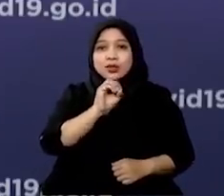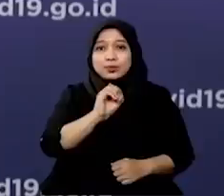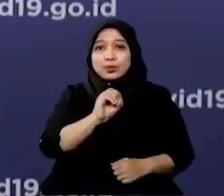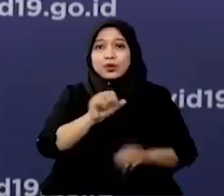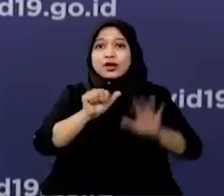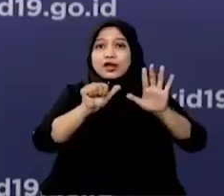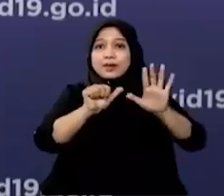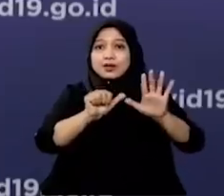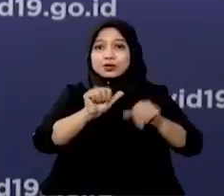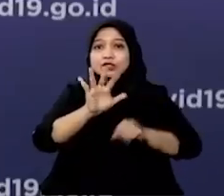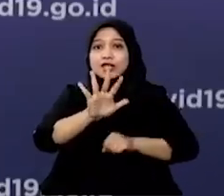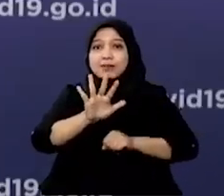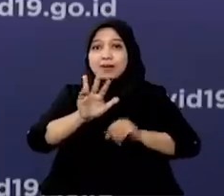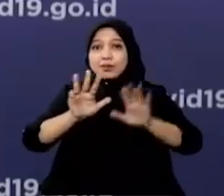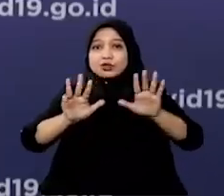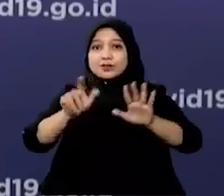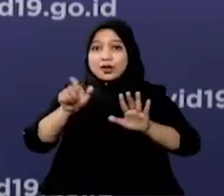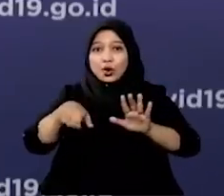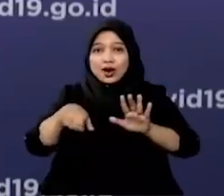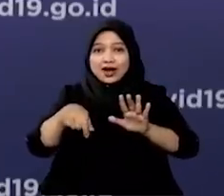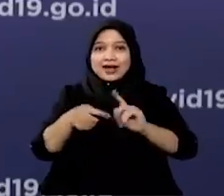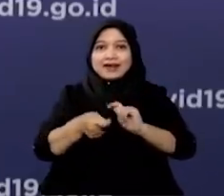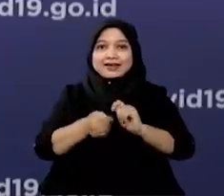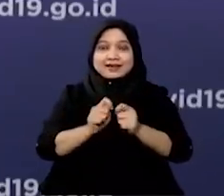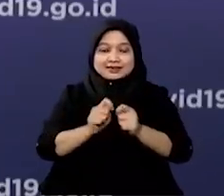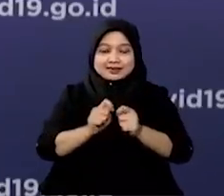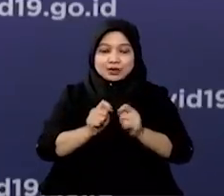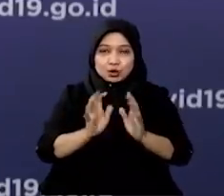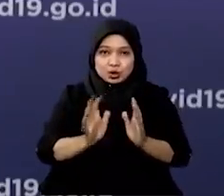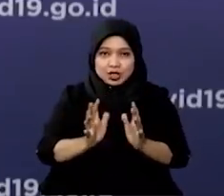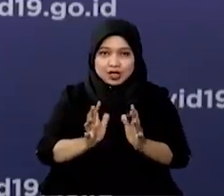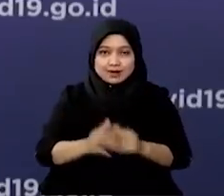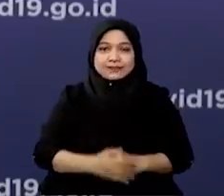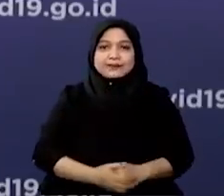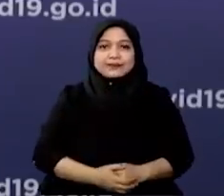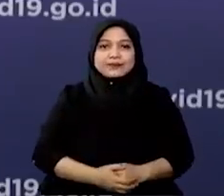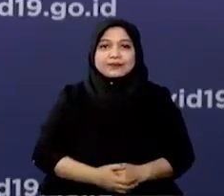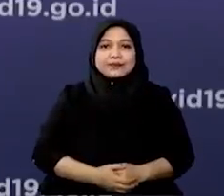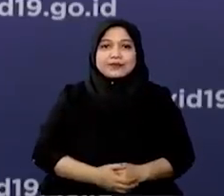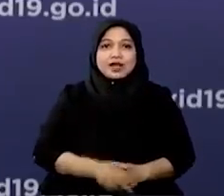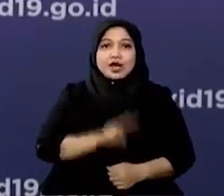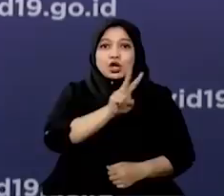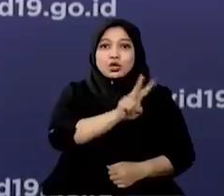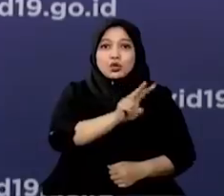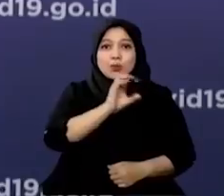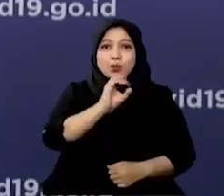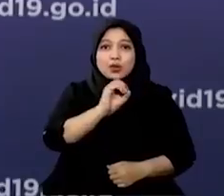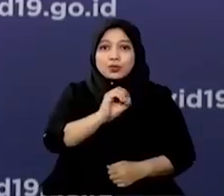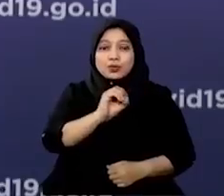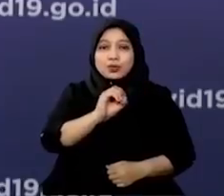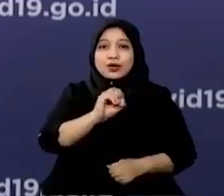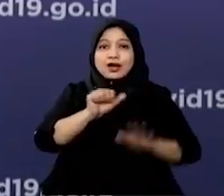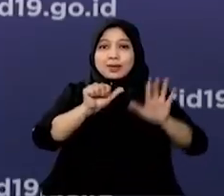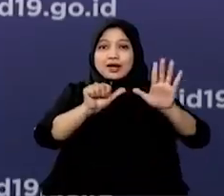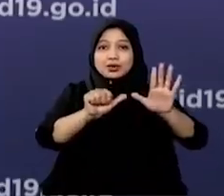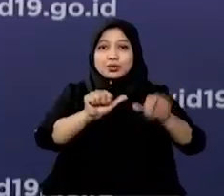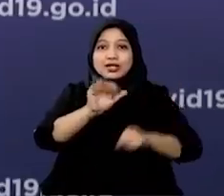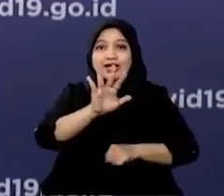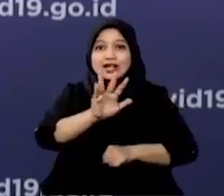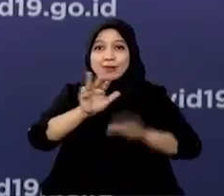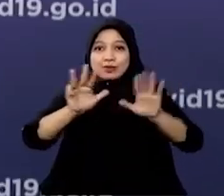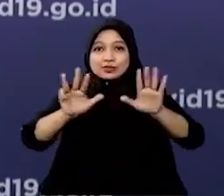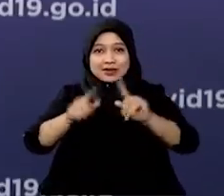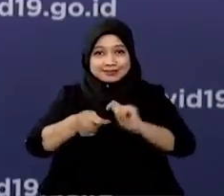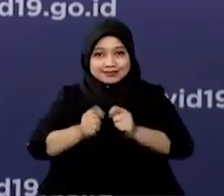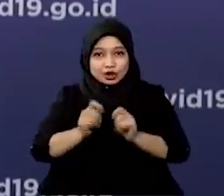20650 spesimen yang kita periksa Hai 20650 spesimen yang